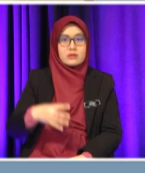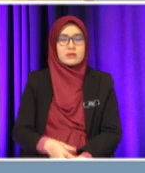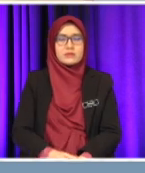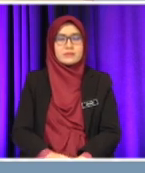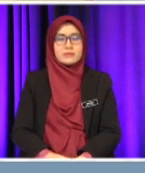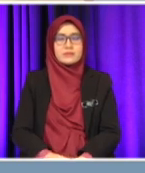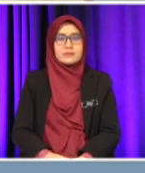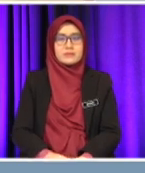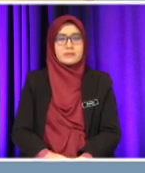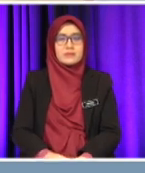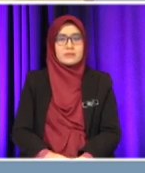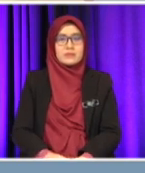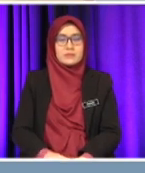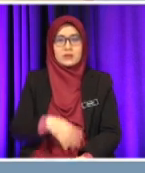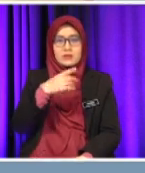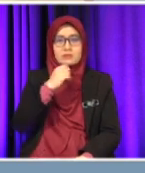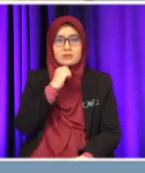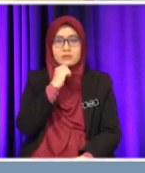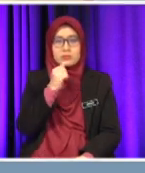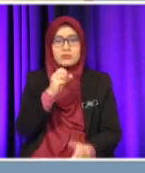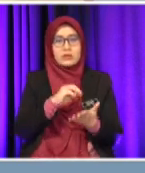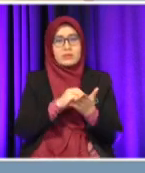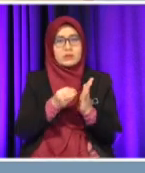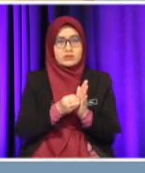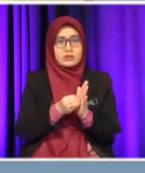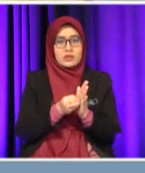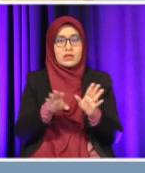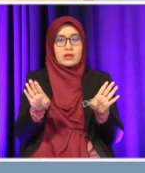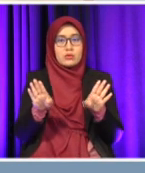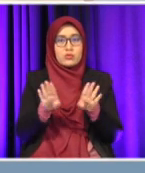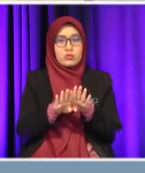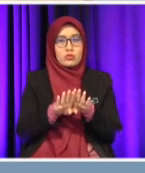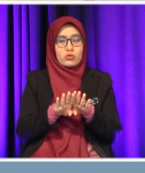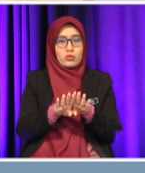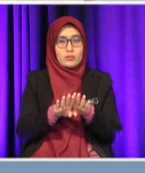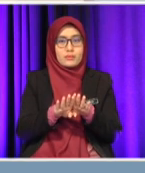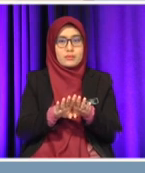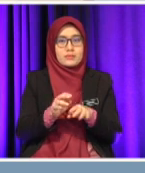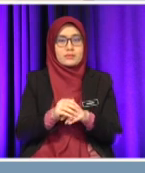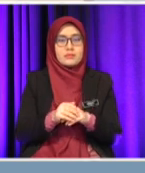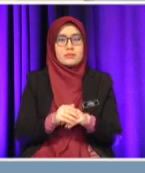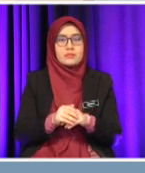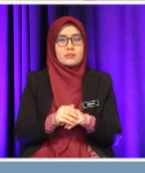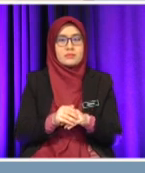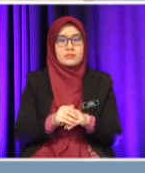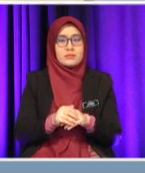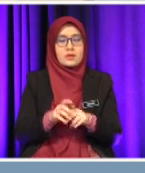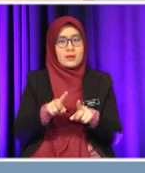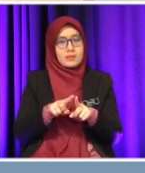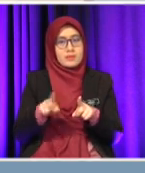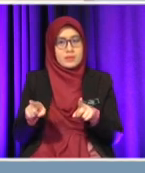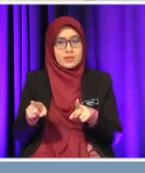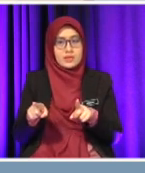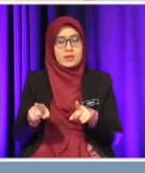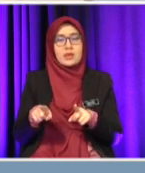Bukan maksudnya menutup kitabnya bekas lumayan untuk ataupun pembesaran tapi Maksudnya kita bagi dia tuduhan